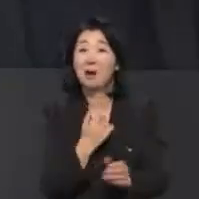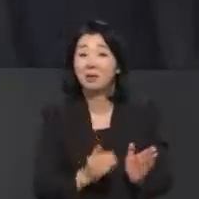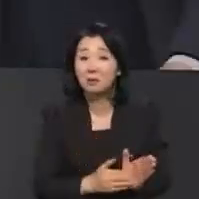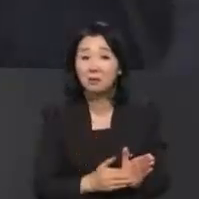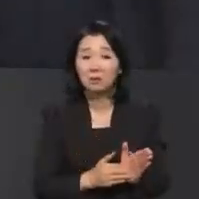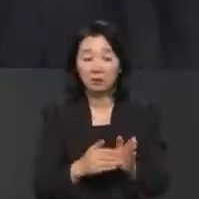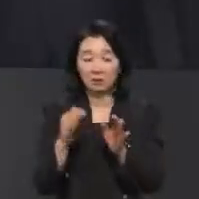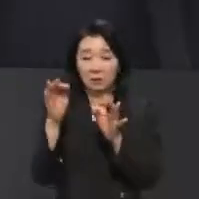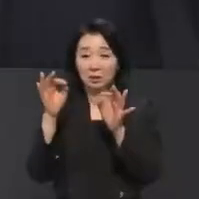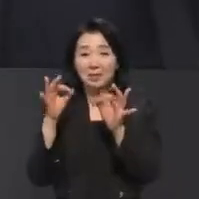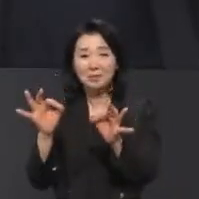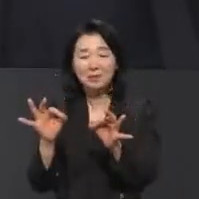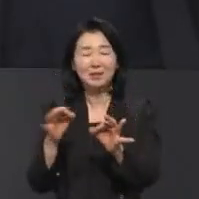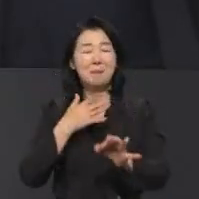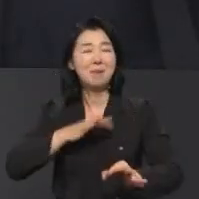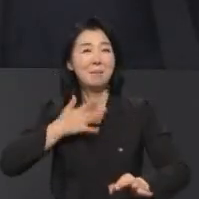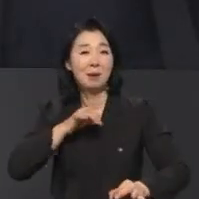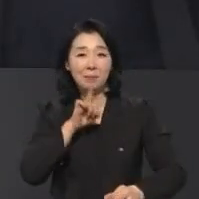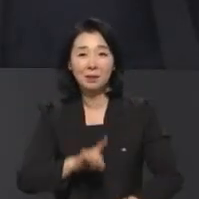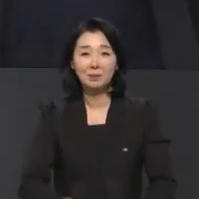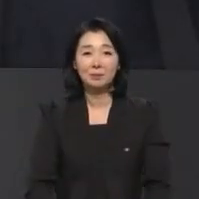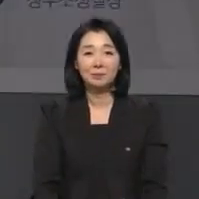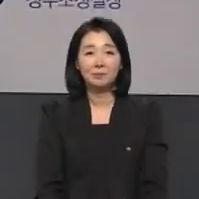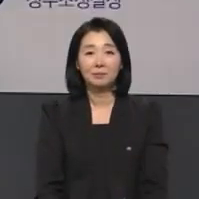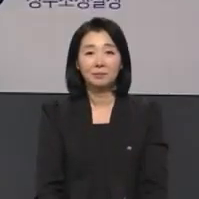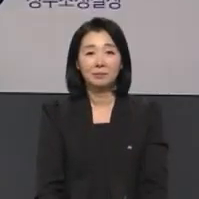김 씨는 아니라고 부인하고 있습니다.